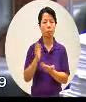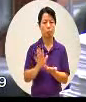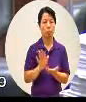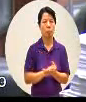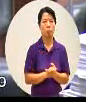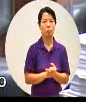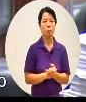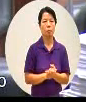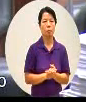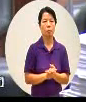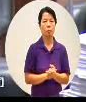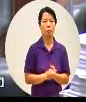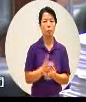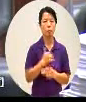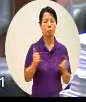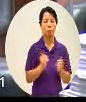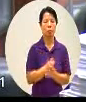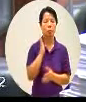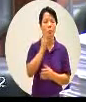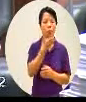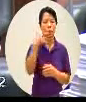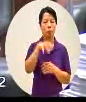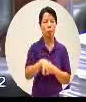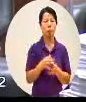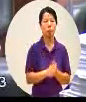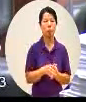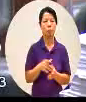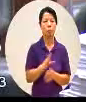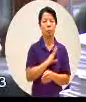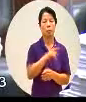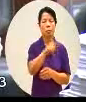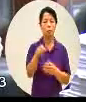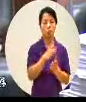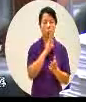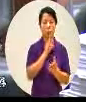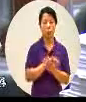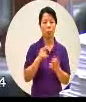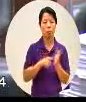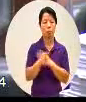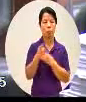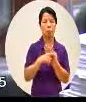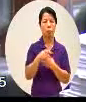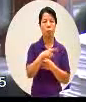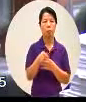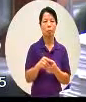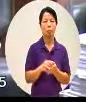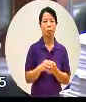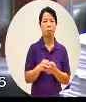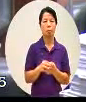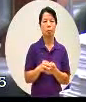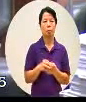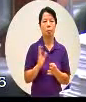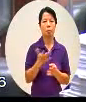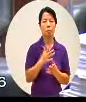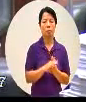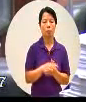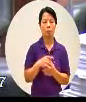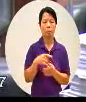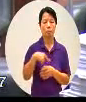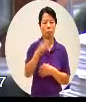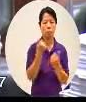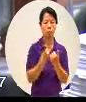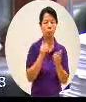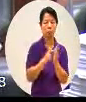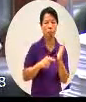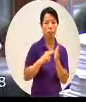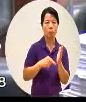呢，我们的水利局啊，当然你们是专业，我嘛唔敢讲你唔对啦。不过呢，你们去开说